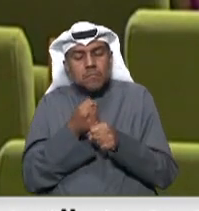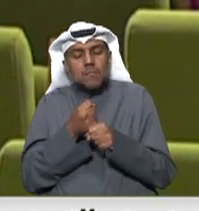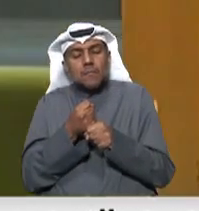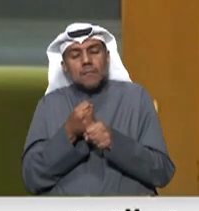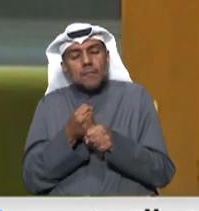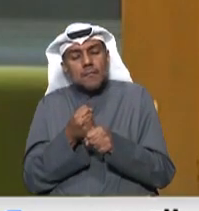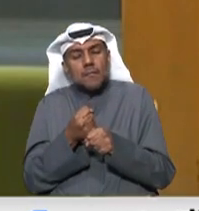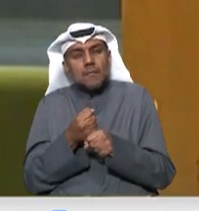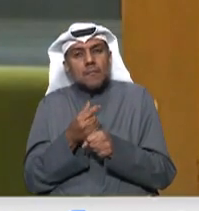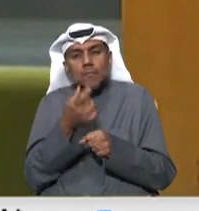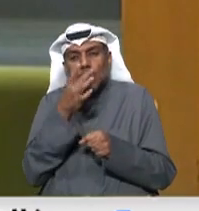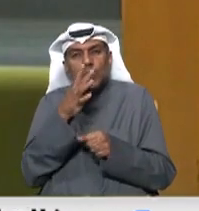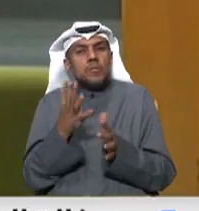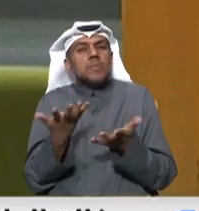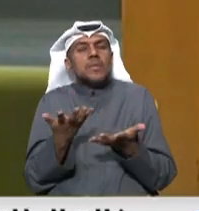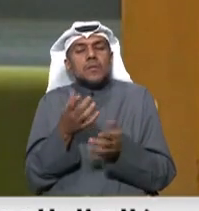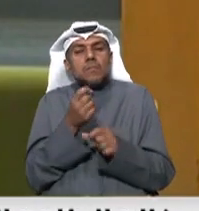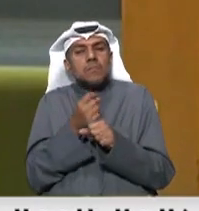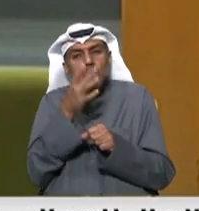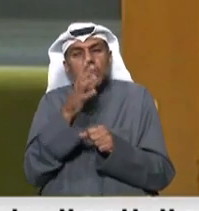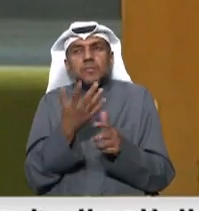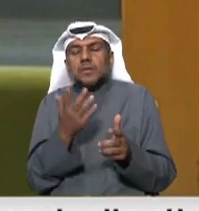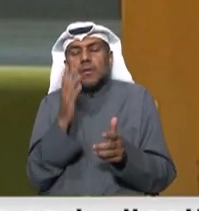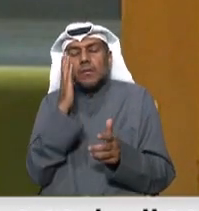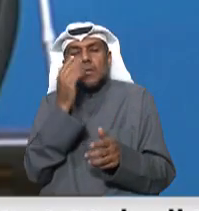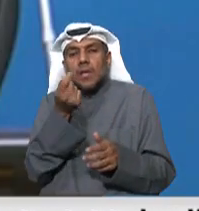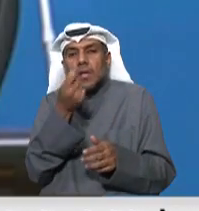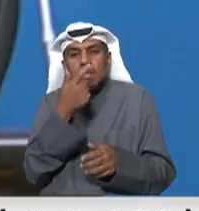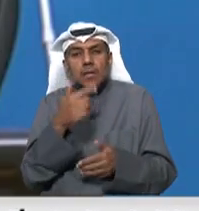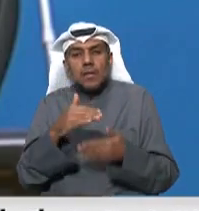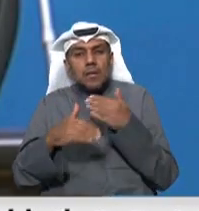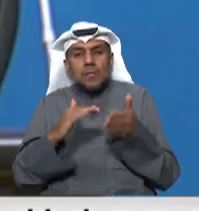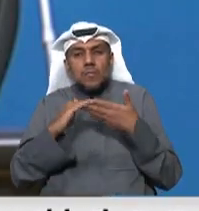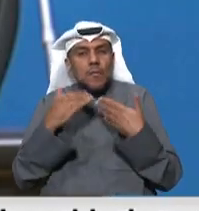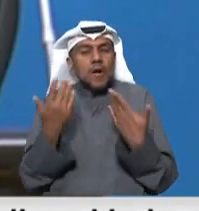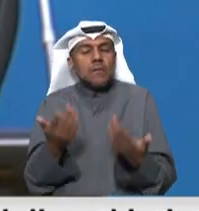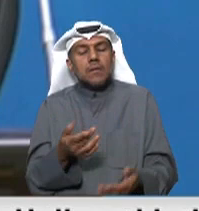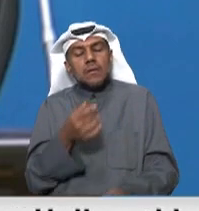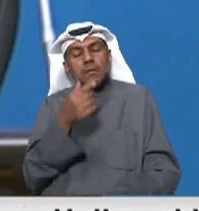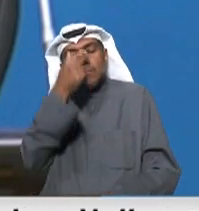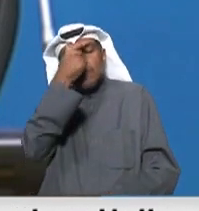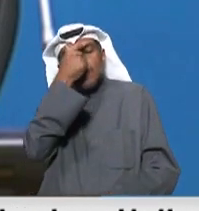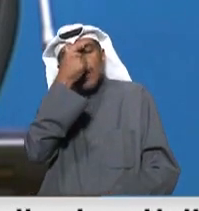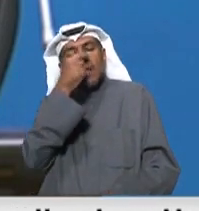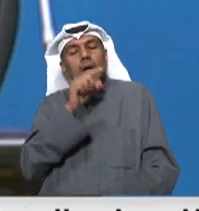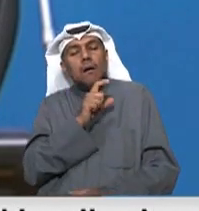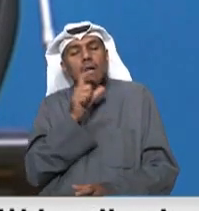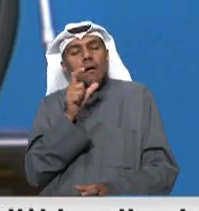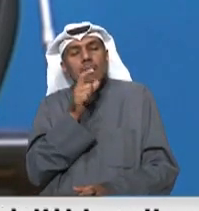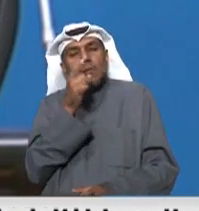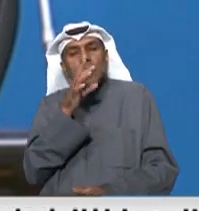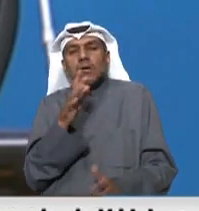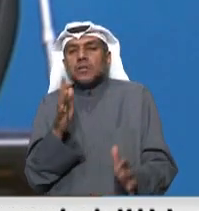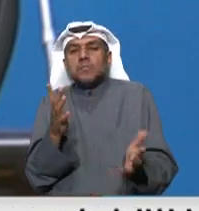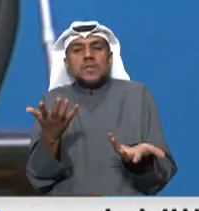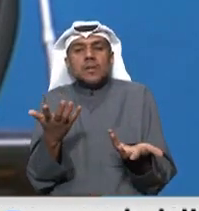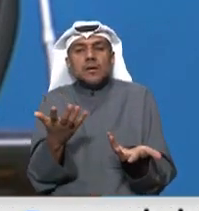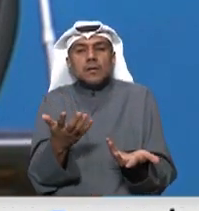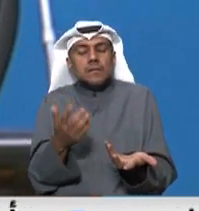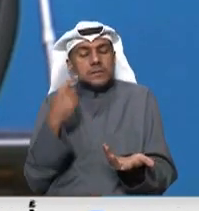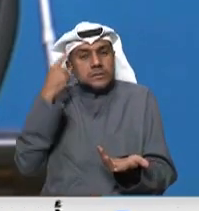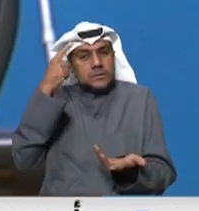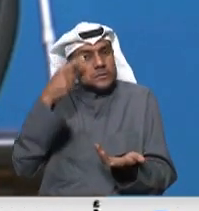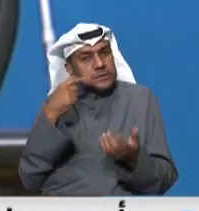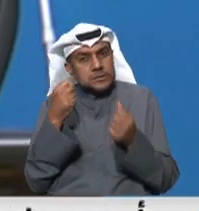الطبيه وقال منسق فرق الطوارئ الطبيه بمنطقه الصحه العالميه شون كيسي انه لم يرى اي